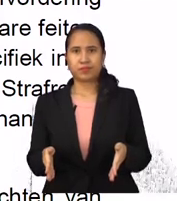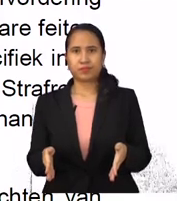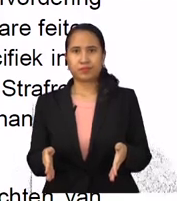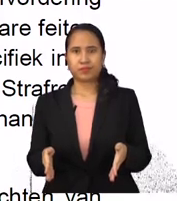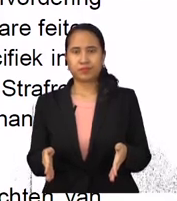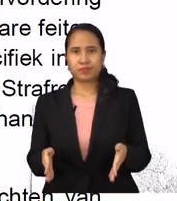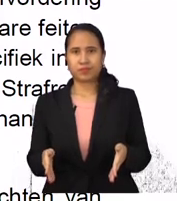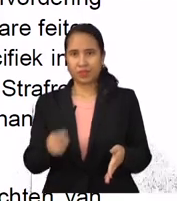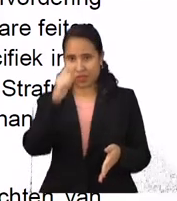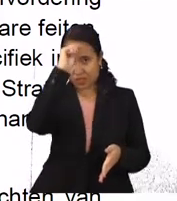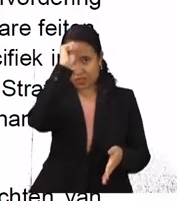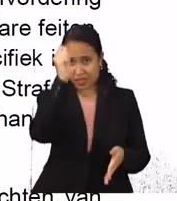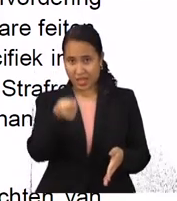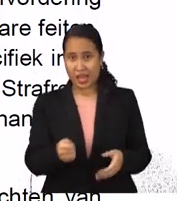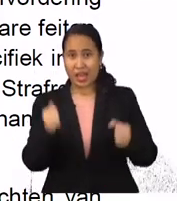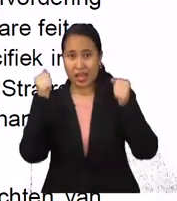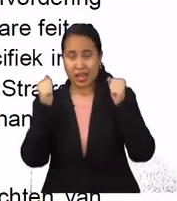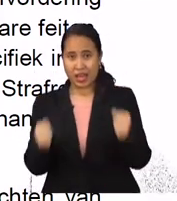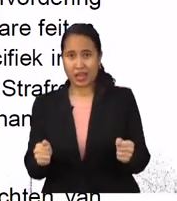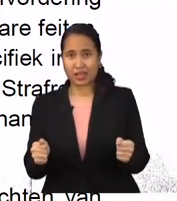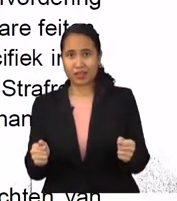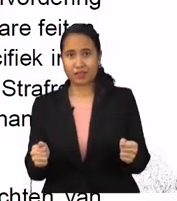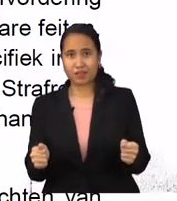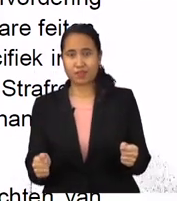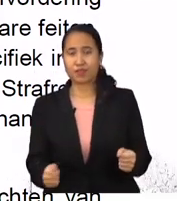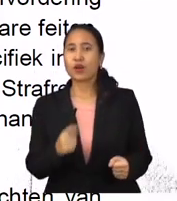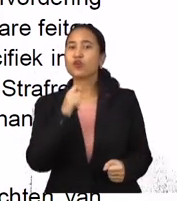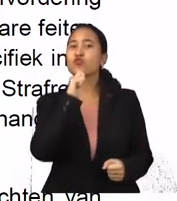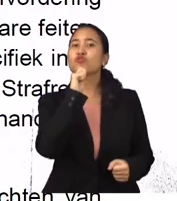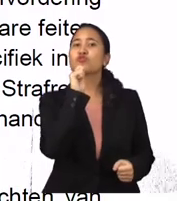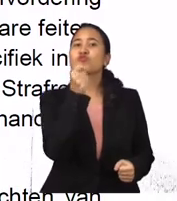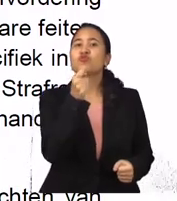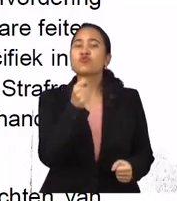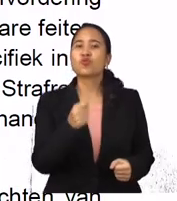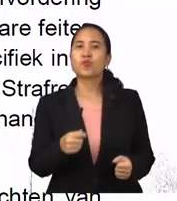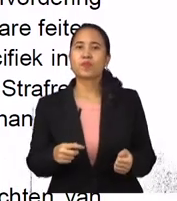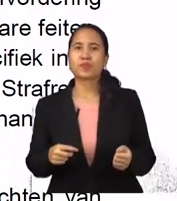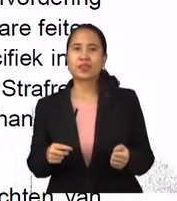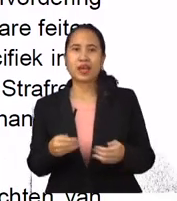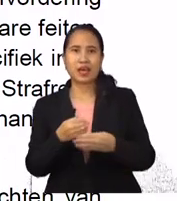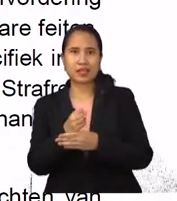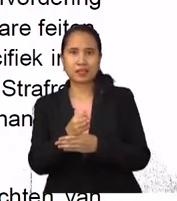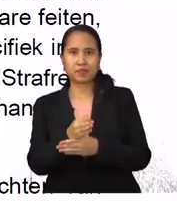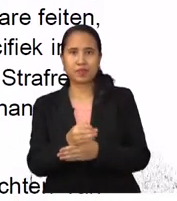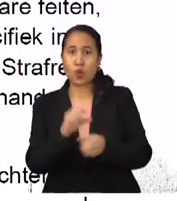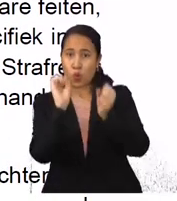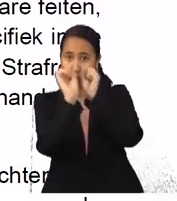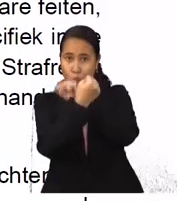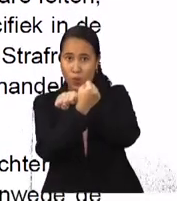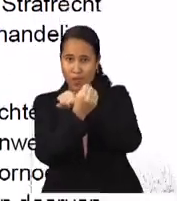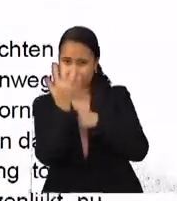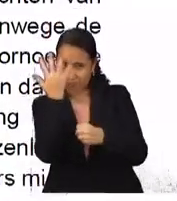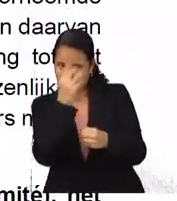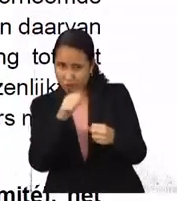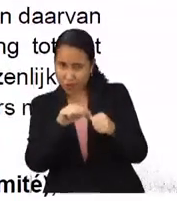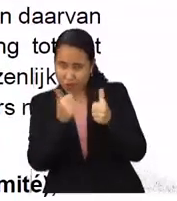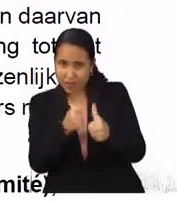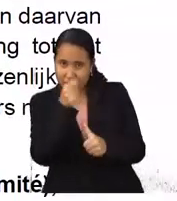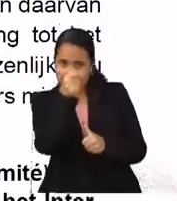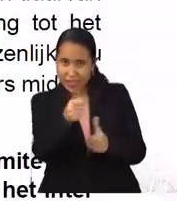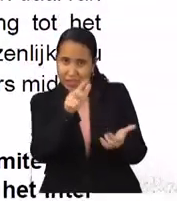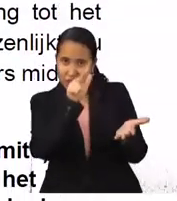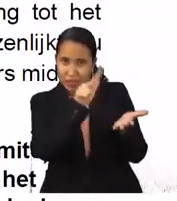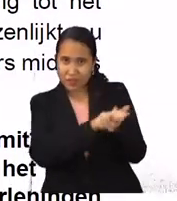Tot eerbiediging en het garanderen van vernoemde rechten. De wijziging van de Amnestiewet 1989,